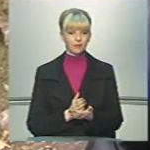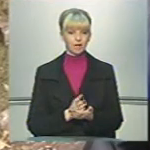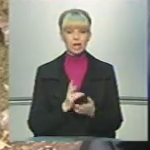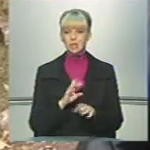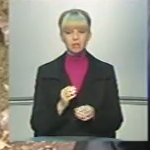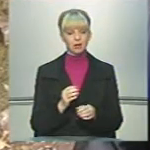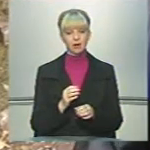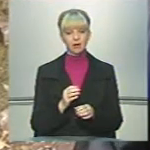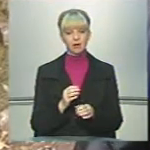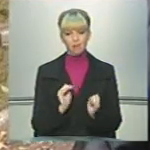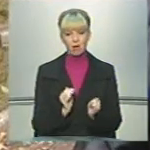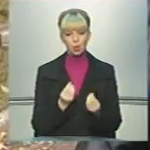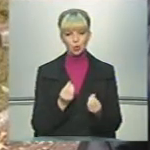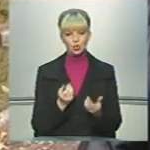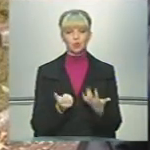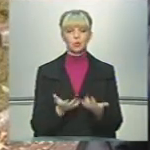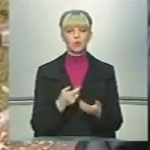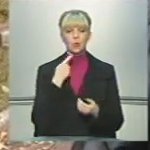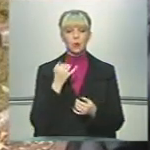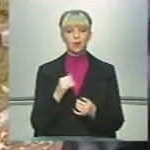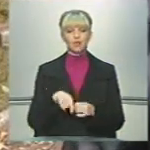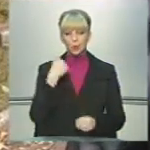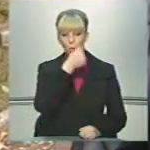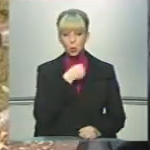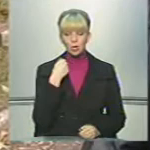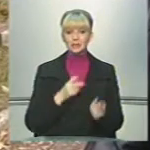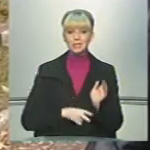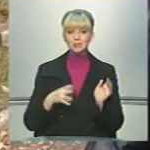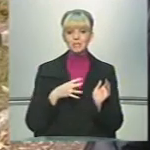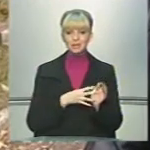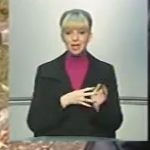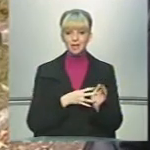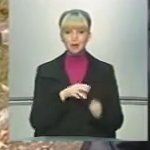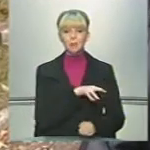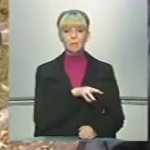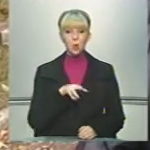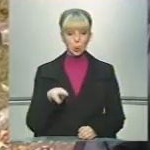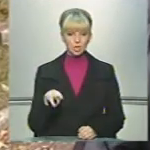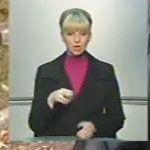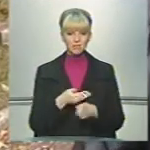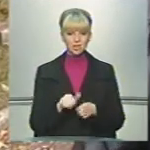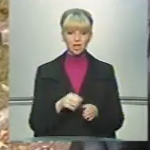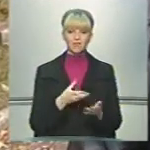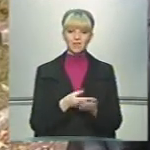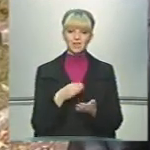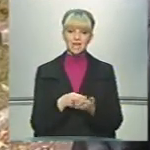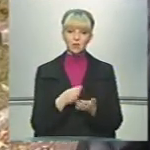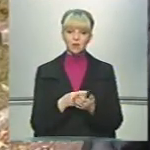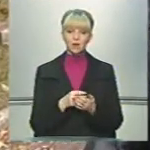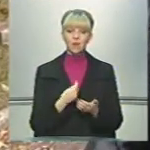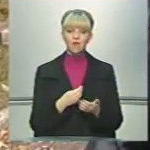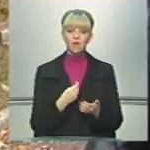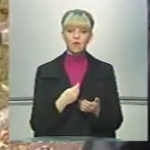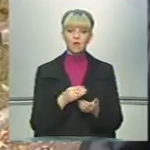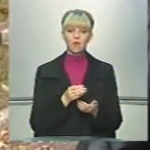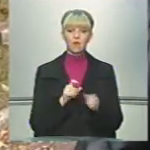немалі кошти. Якщо ми беремо в цьому році, то 79 мільйонів виділено фінансування по фонду